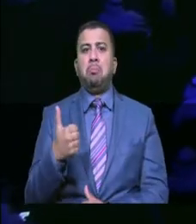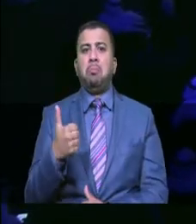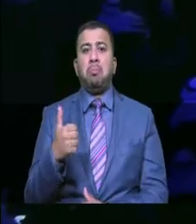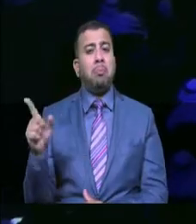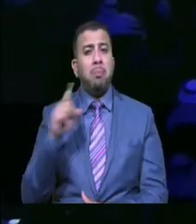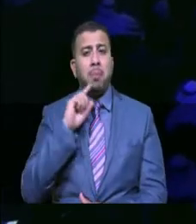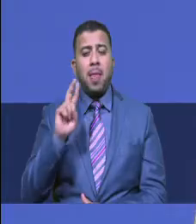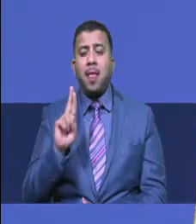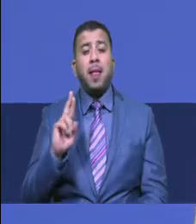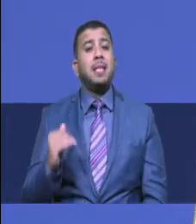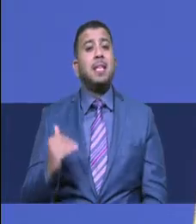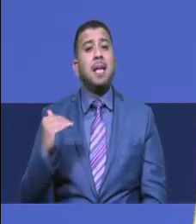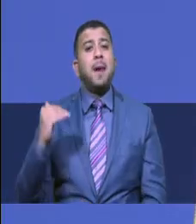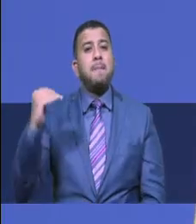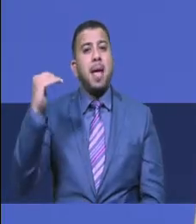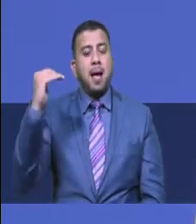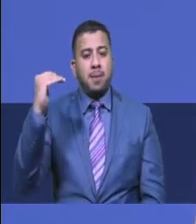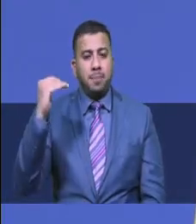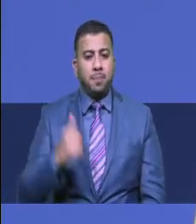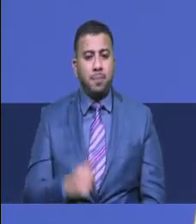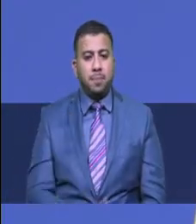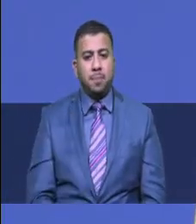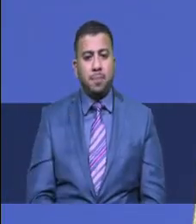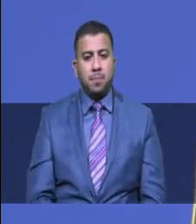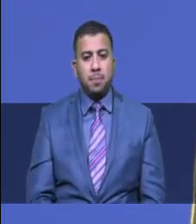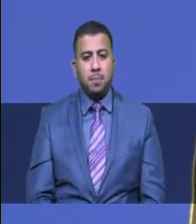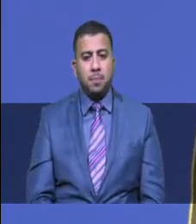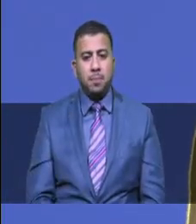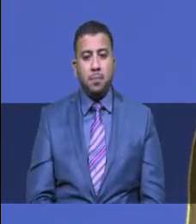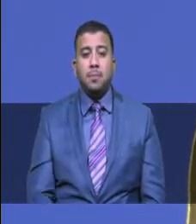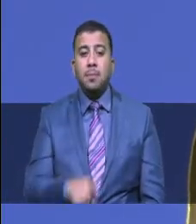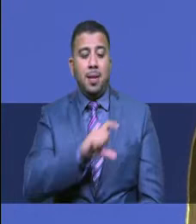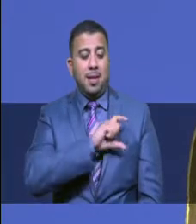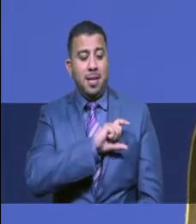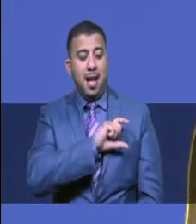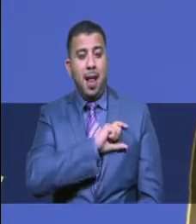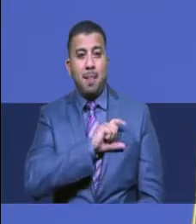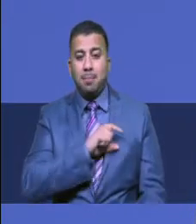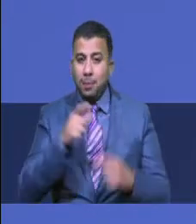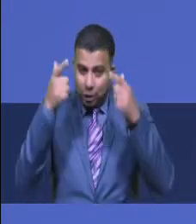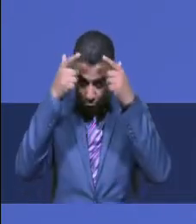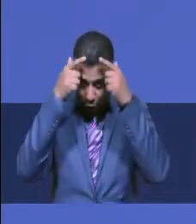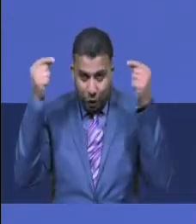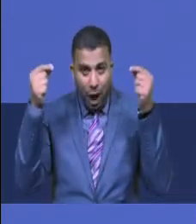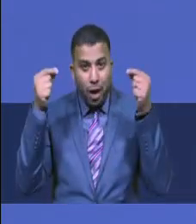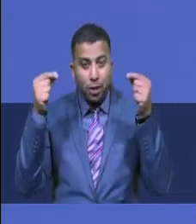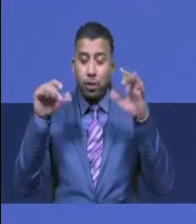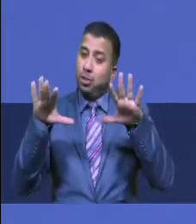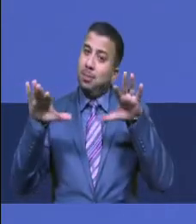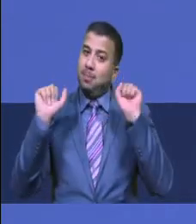هذه التنمية لما يتخرج هذا الطالب من الجامعة